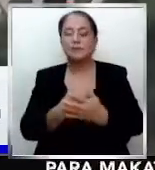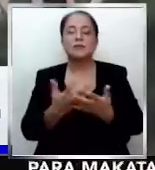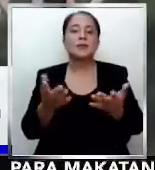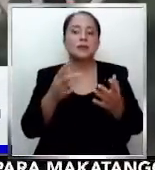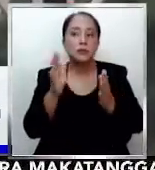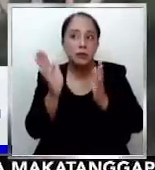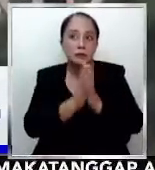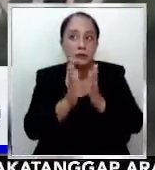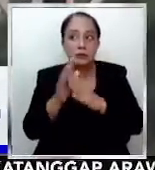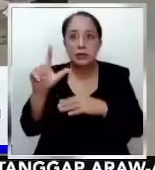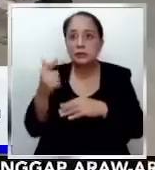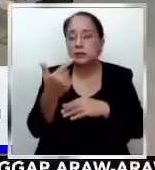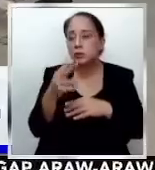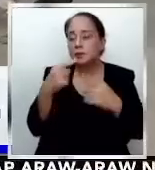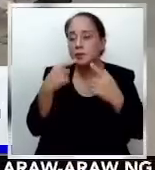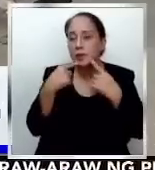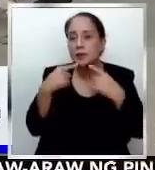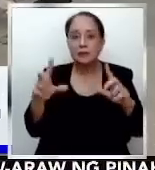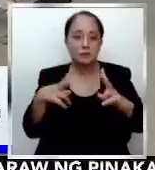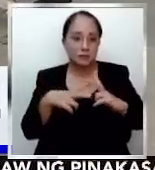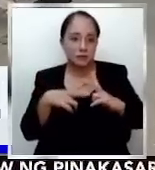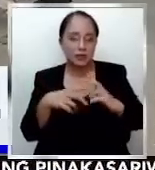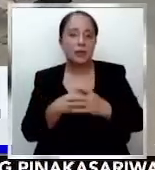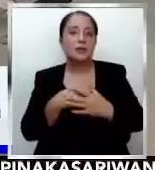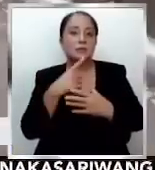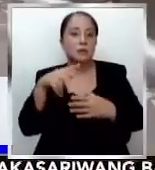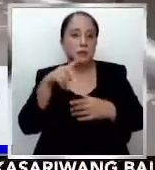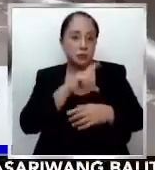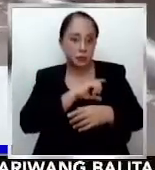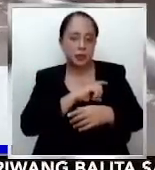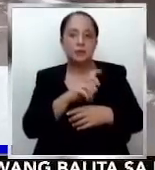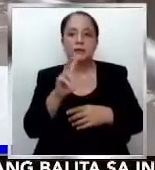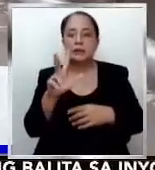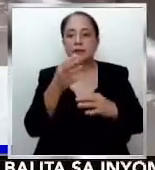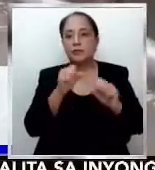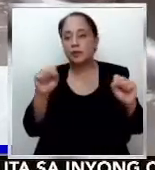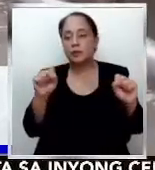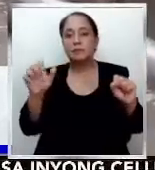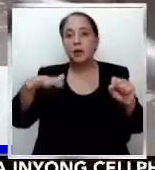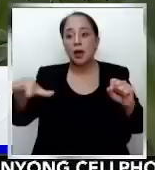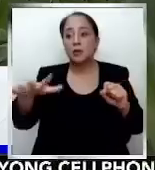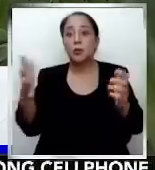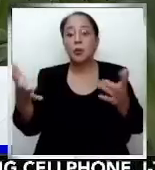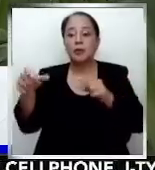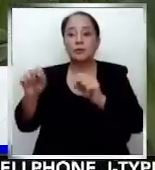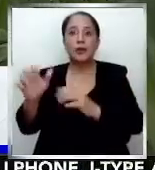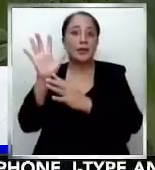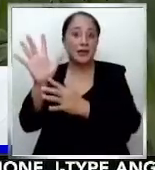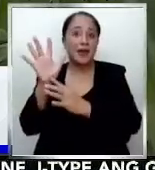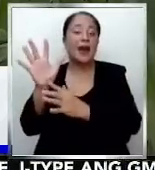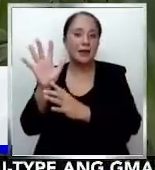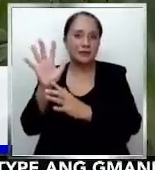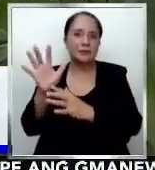pamahalaan kaugnay sa pagdedeklara ng holiday. Ayon sa PNP, may tatlong Freedom Park na itinalaga kung saan pwedeng magkilos protesta ang mga grupo nang